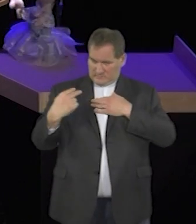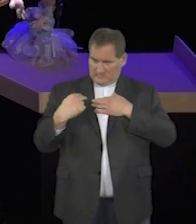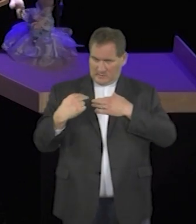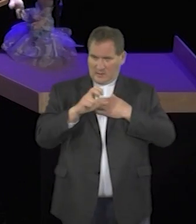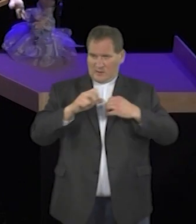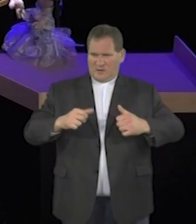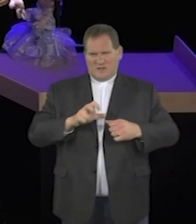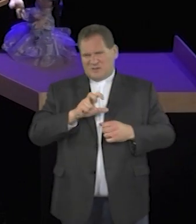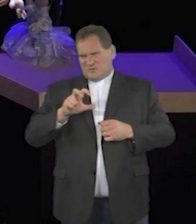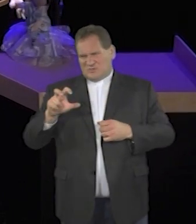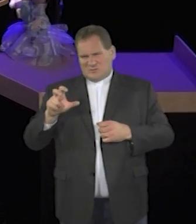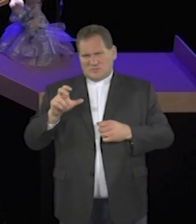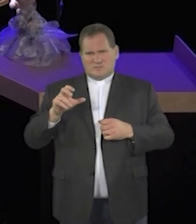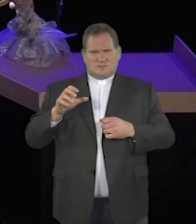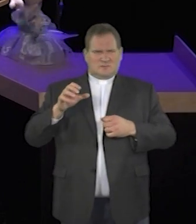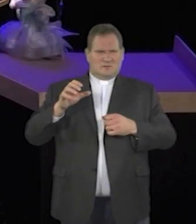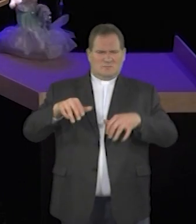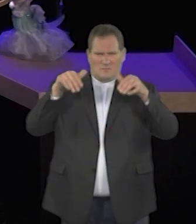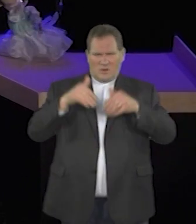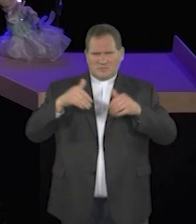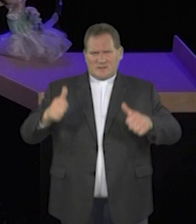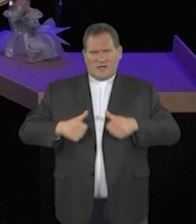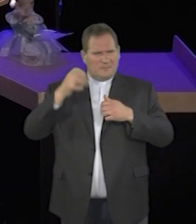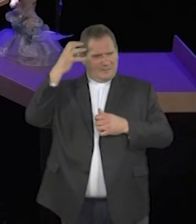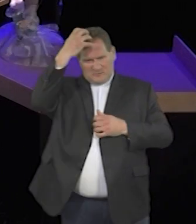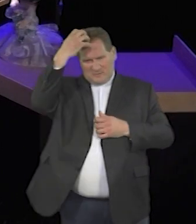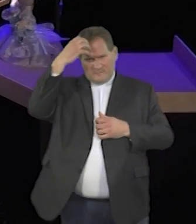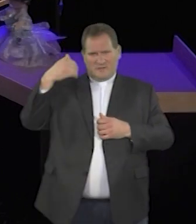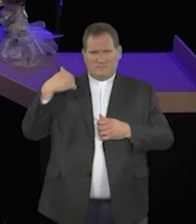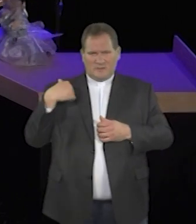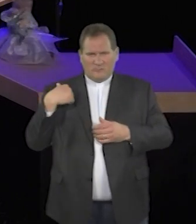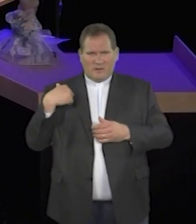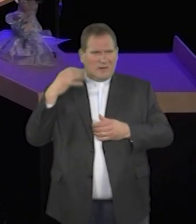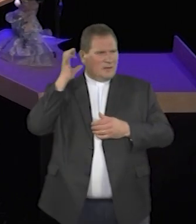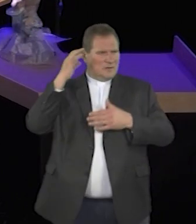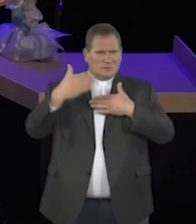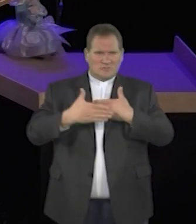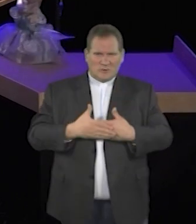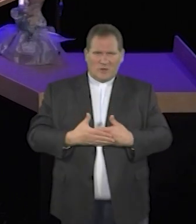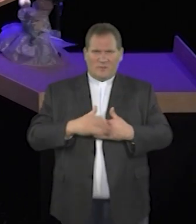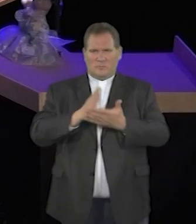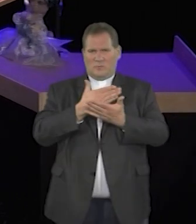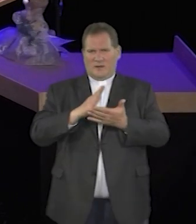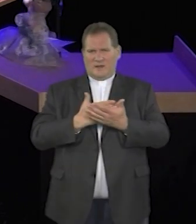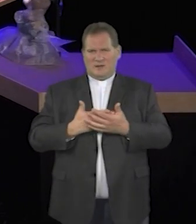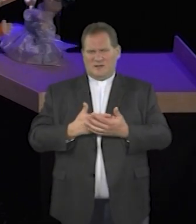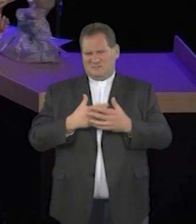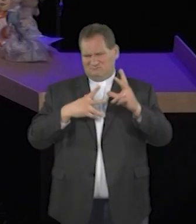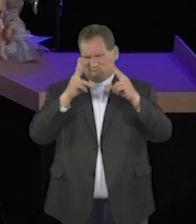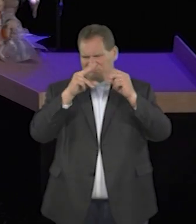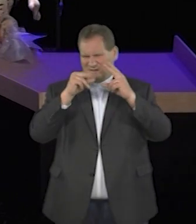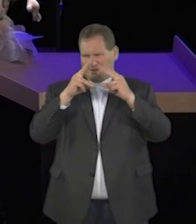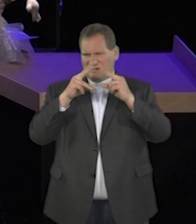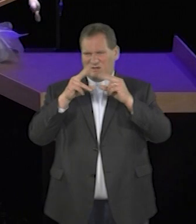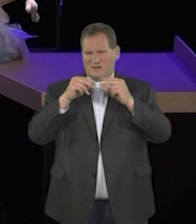królewna była kuchty żoną? Kuchto drogi, Janku złoty, lecisz coś trzy po trzy. Tyś jest właśnie